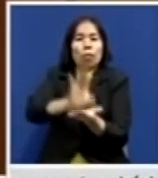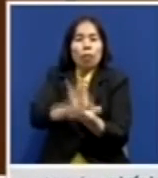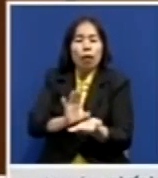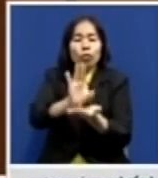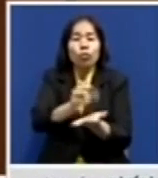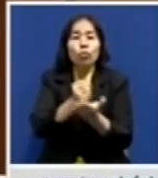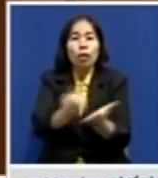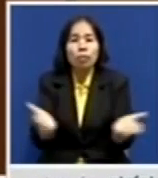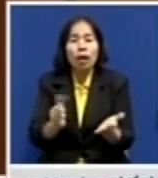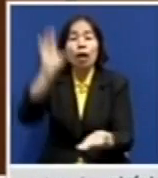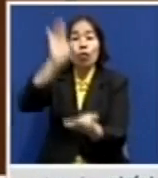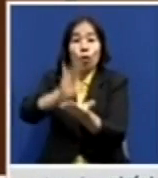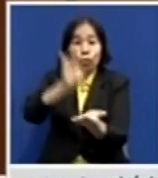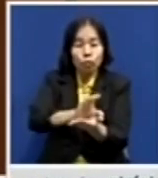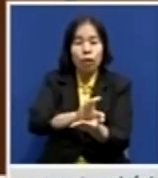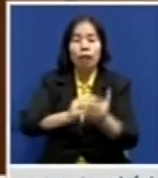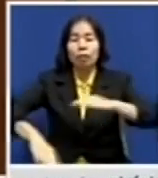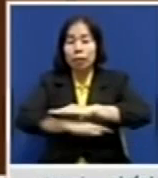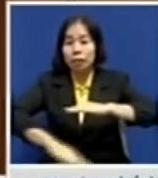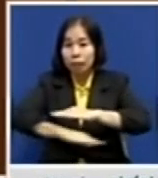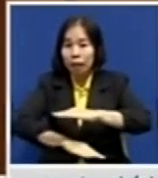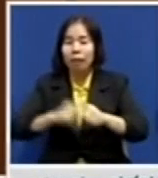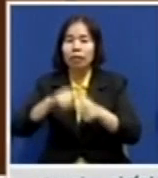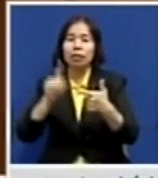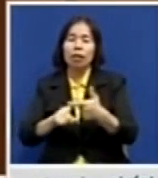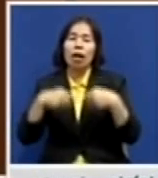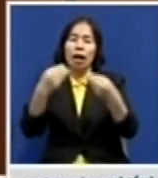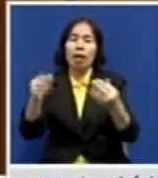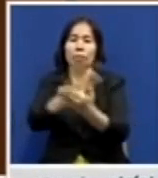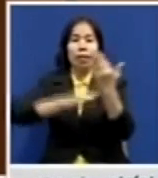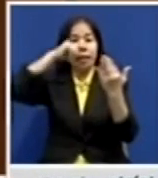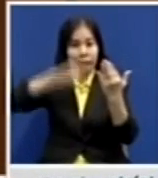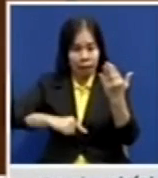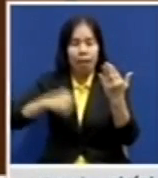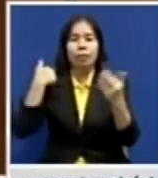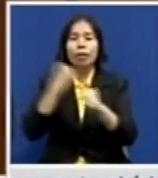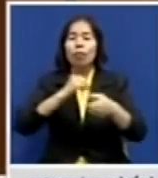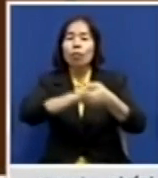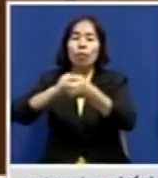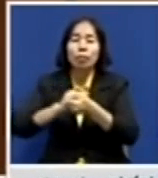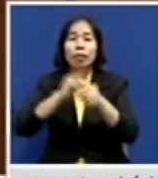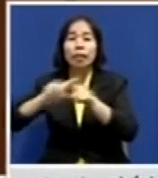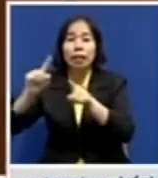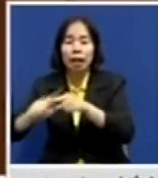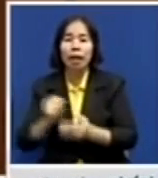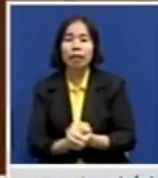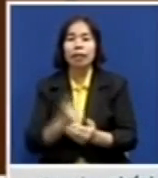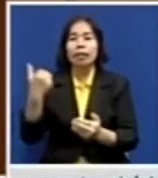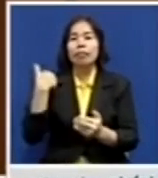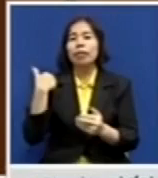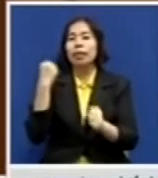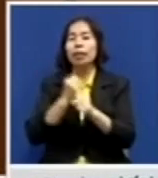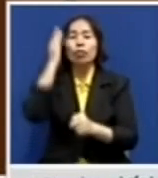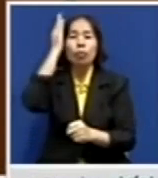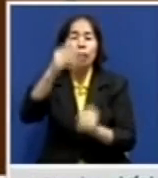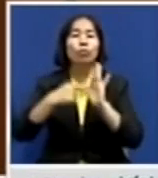เช่นกองทุนรวมโครงสร้างพื้นฐานเพื่ออนาคตของประเทศไทยเงินสะสมกองทุนต่างๆและการแปลงสิทธิ์และทรัพย์สินให้เป็นทุนได้ในอน